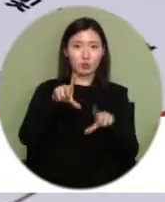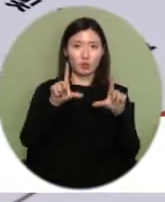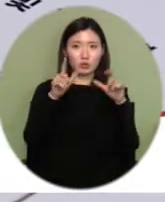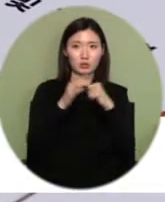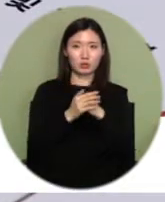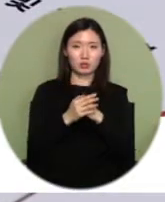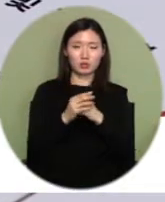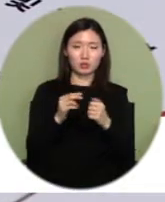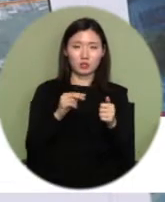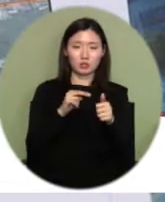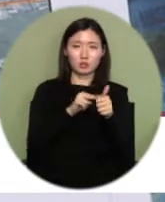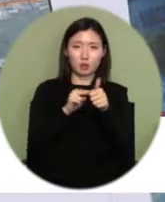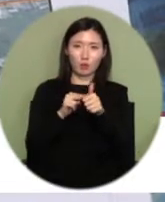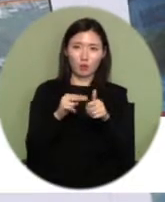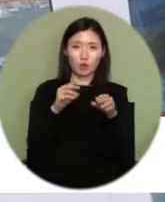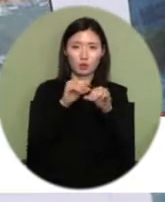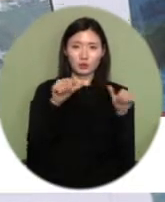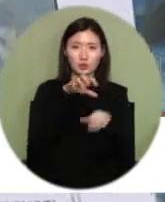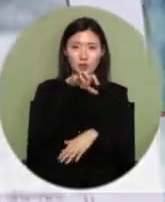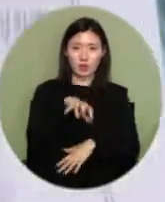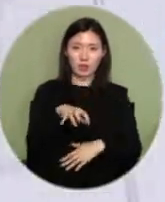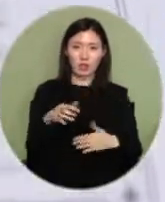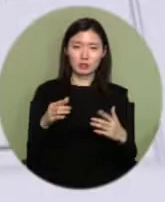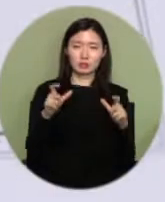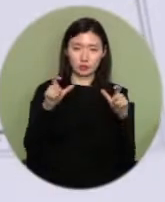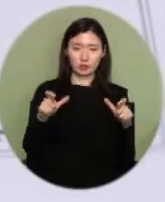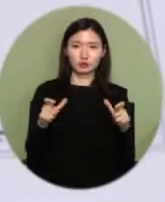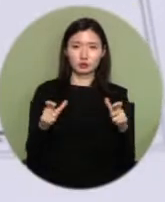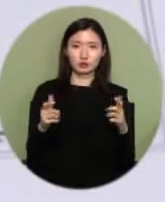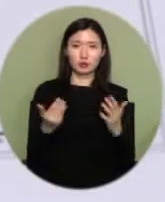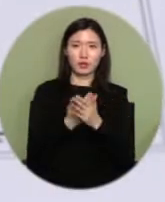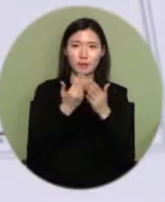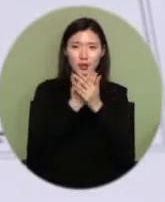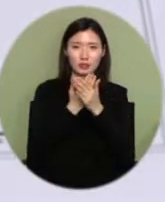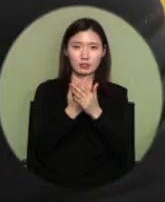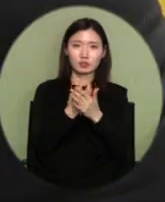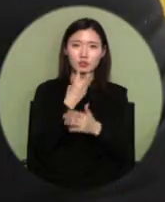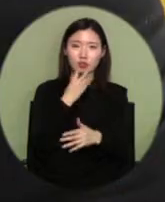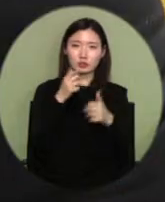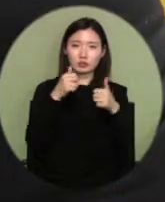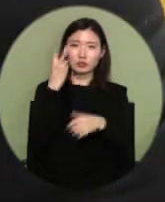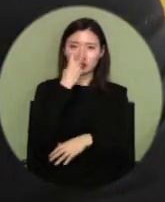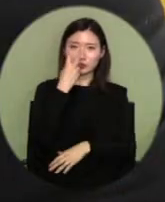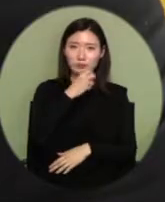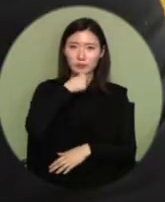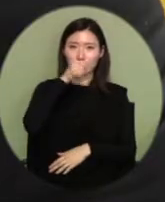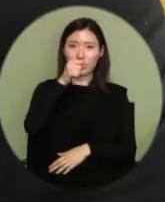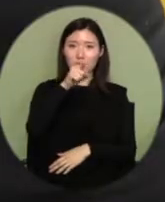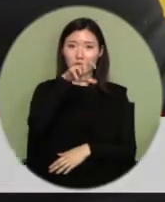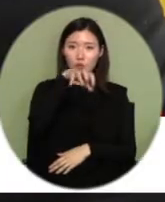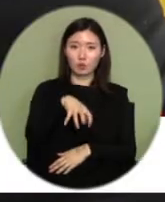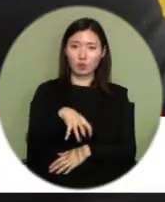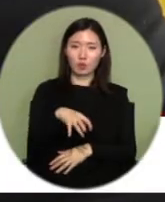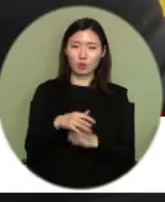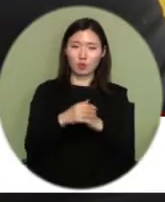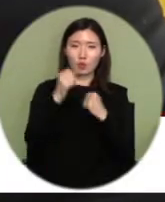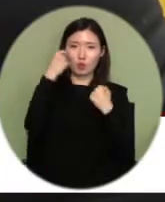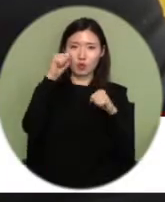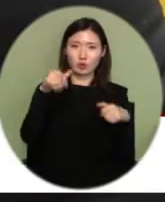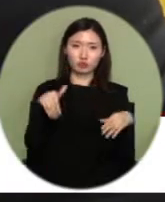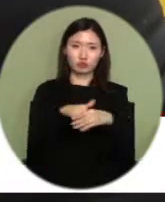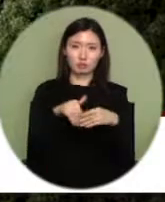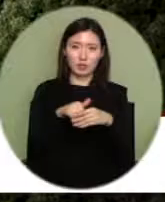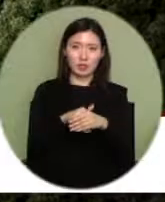정보사 부지 개발과 관련한 지구단위계획이 서울시 심리를 통과했습니다 계획에 따르면 이곳에는 공연장과